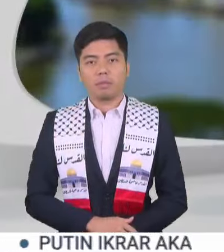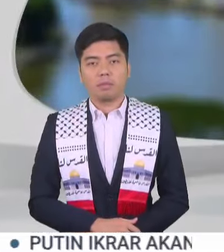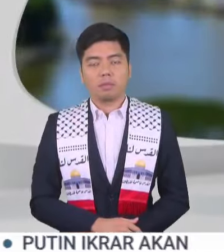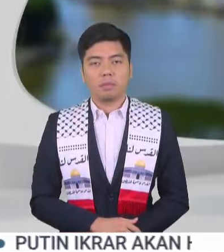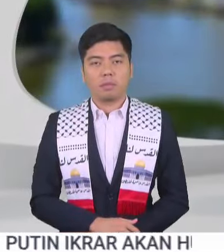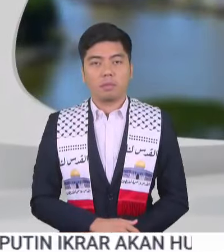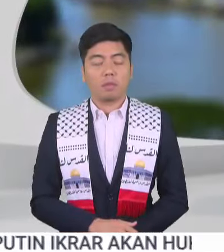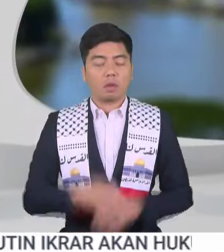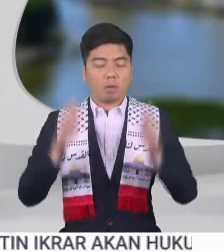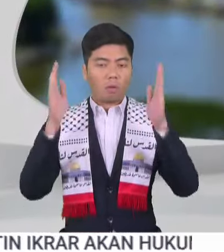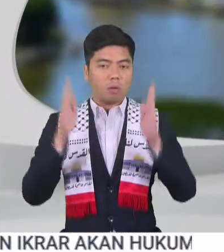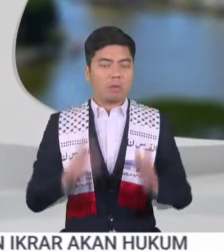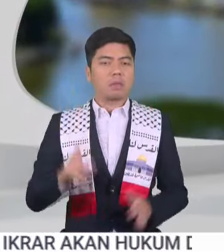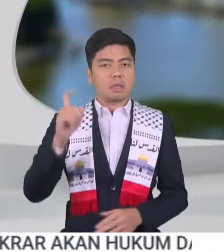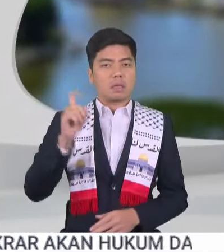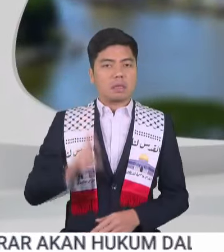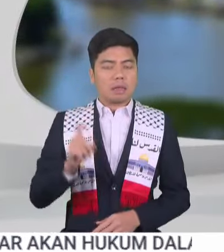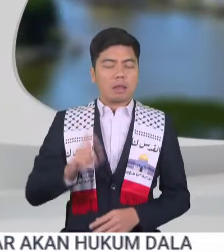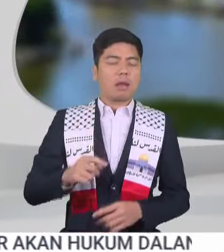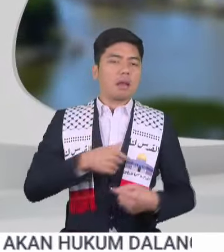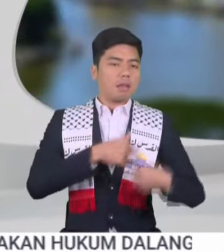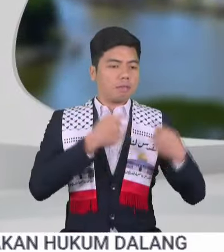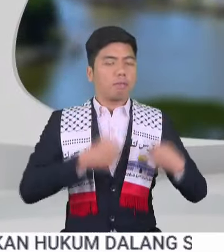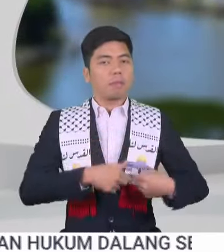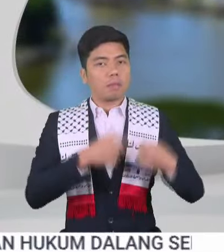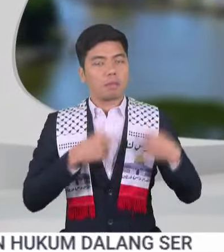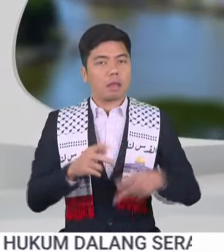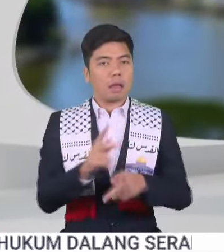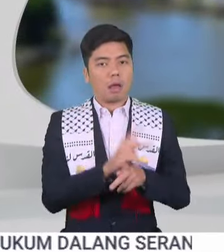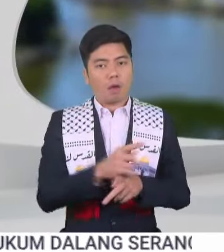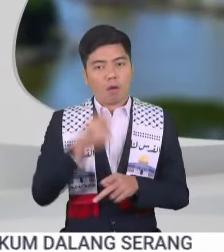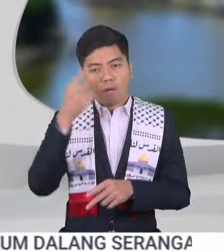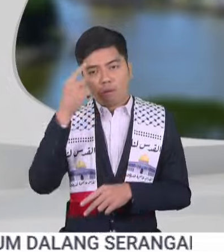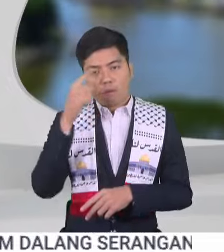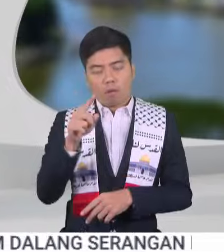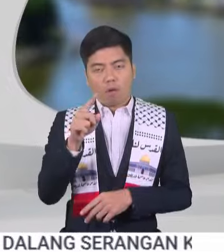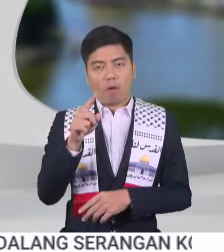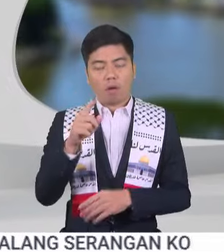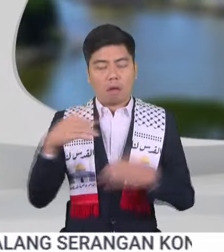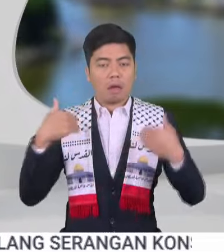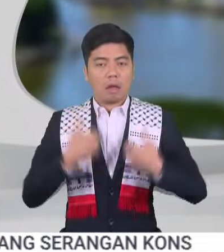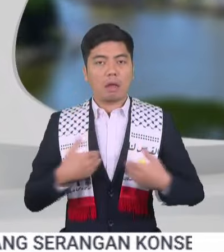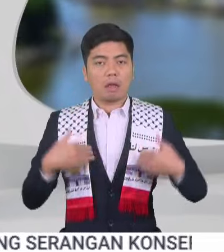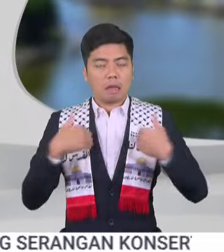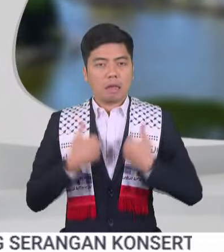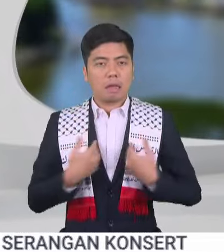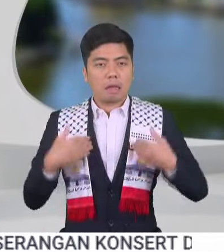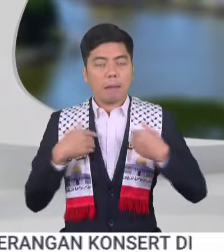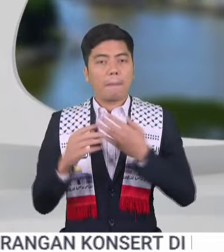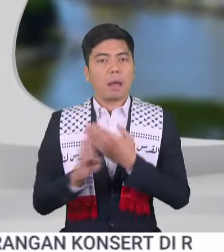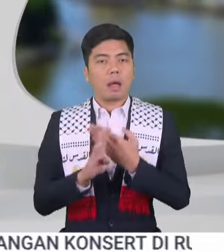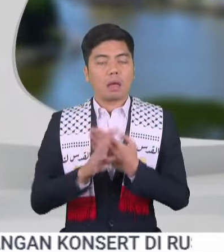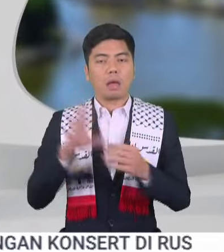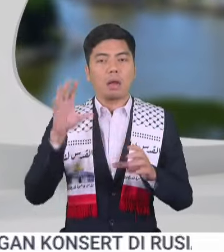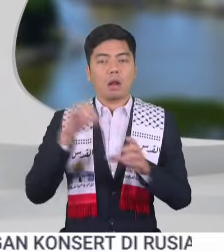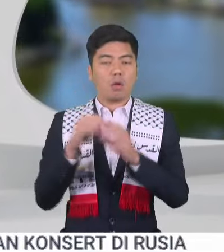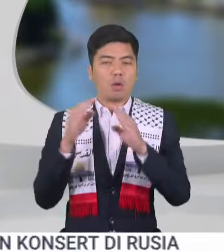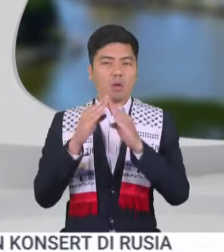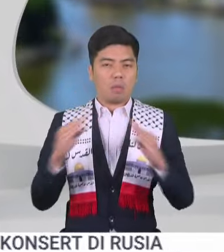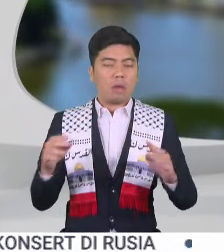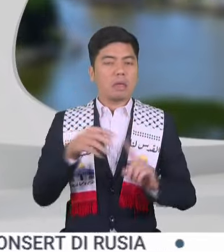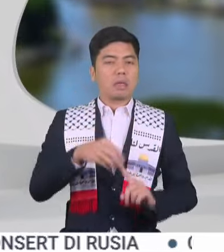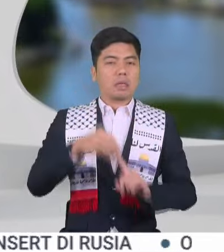Orang awam dinasihati untuk sentiasa berhati-hati dengan ancaman haiwan berbisa yang masuk ke kawasan rumah ketika cuaca